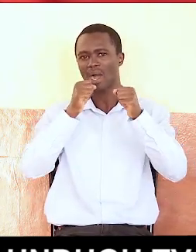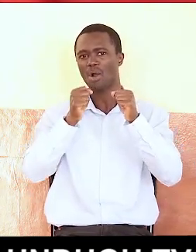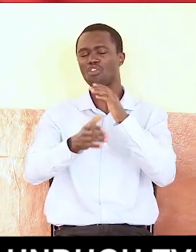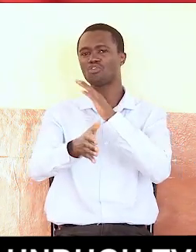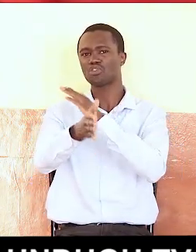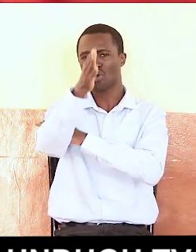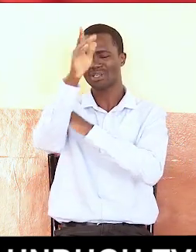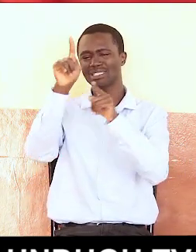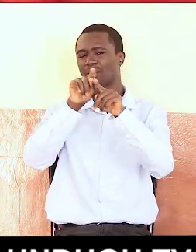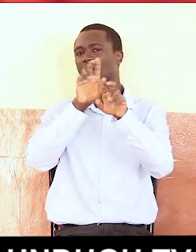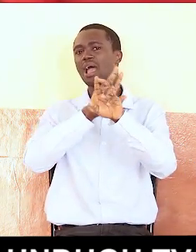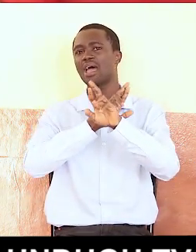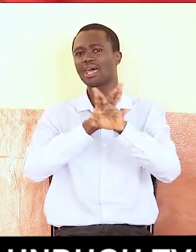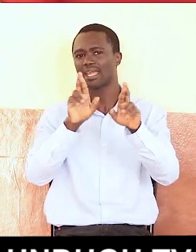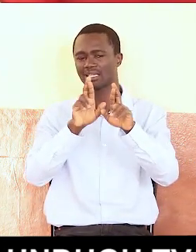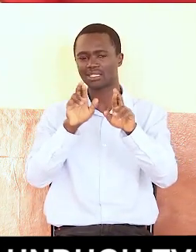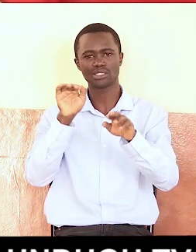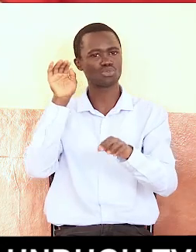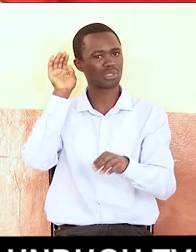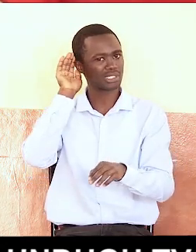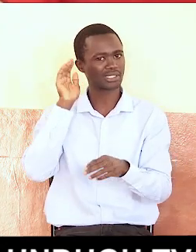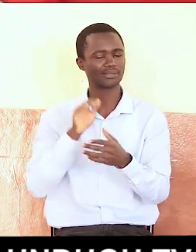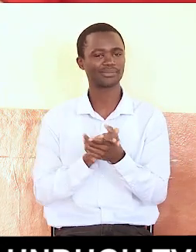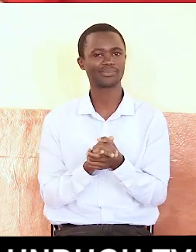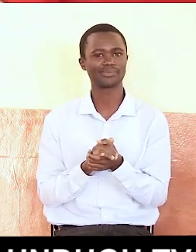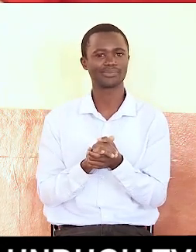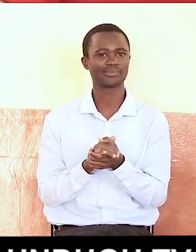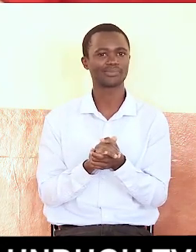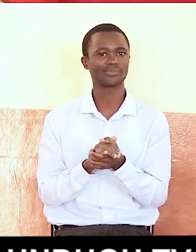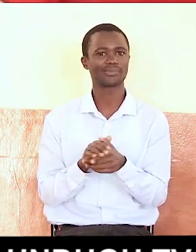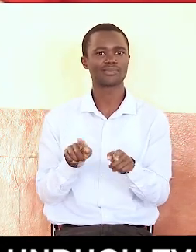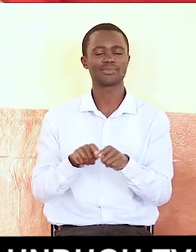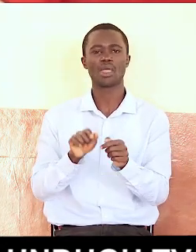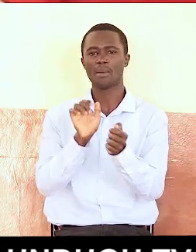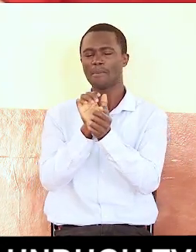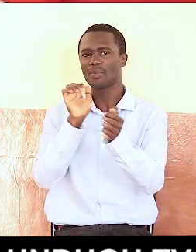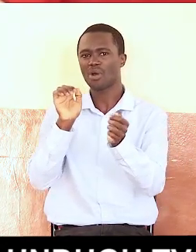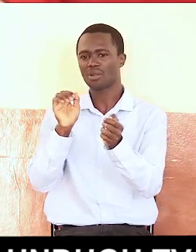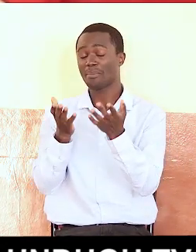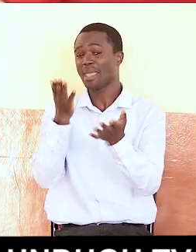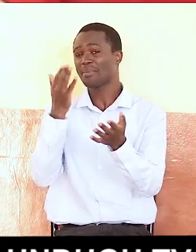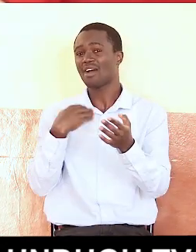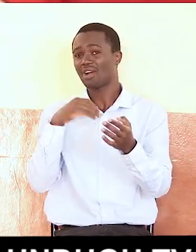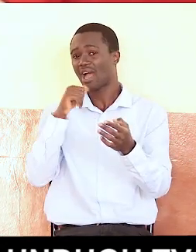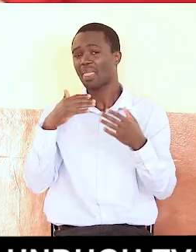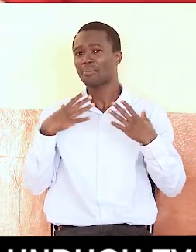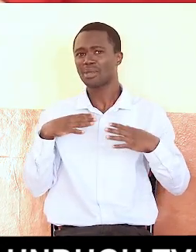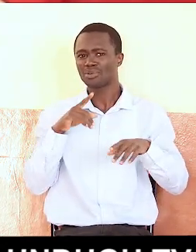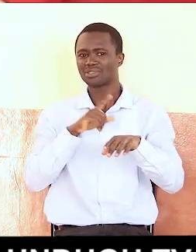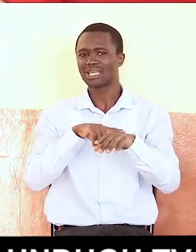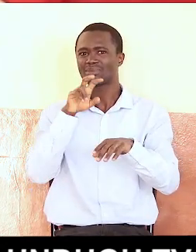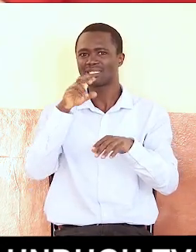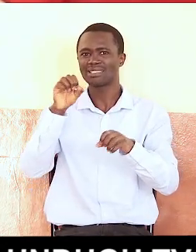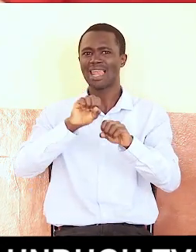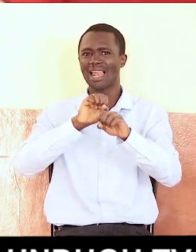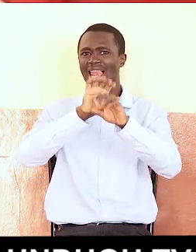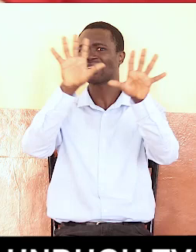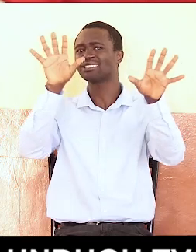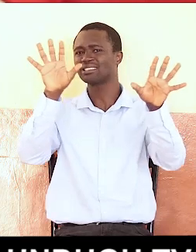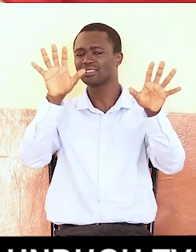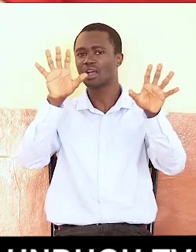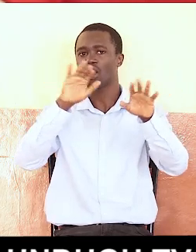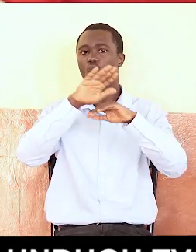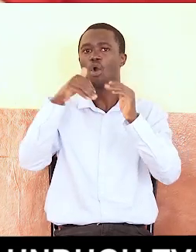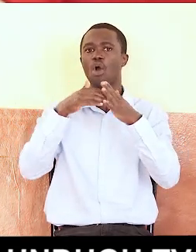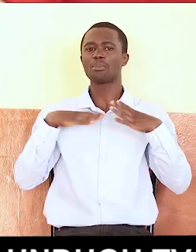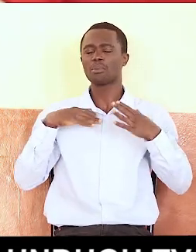na huko tayari kusikia. Kama hapa Paulo alikuwa na watu wengine, na wakati walipoona mwangaza, kila